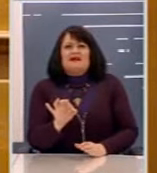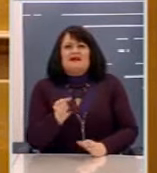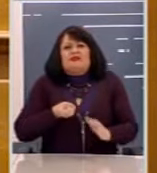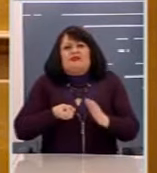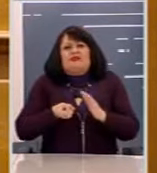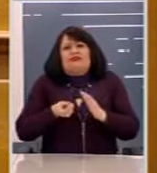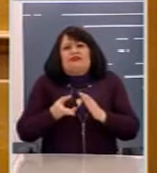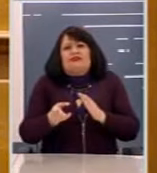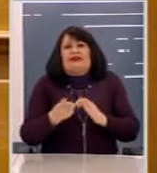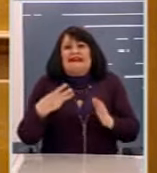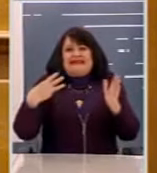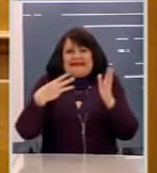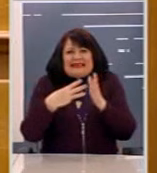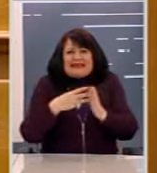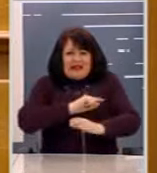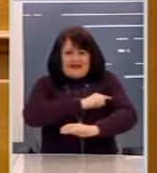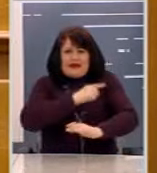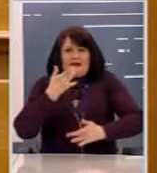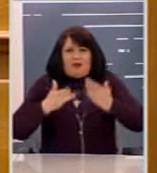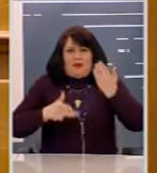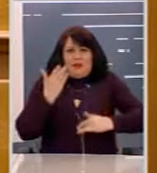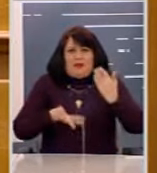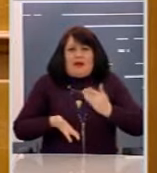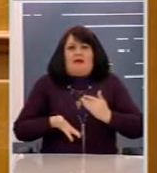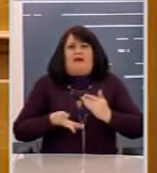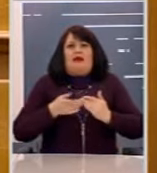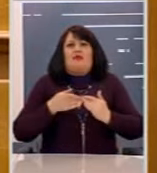έξοδο 3.000 γιατρών.